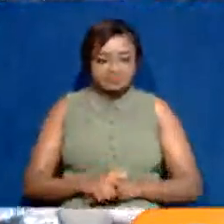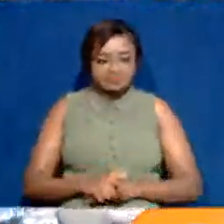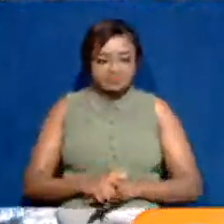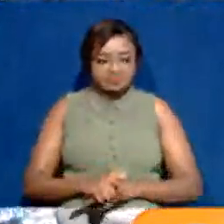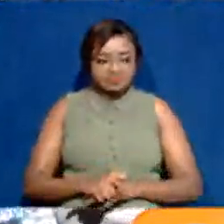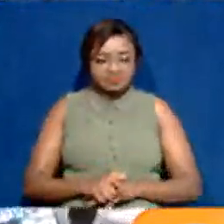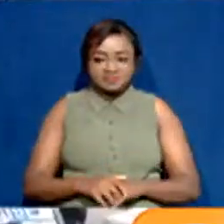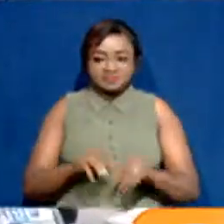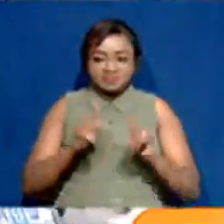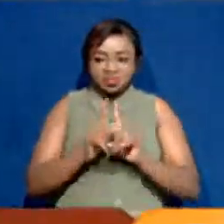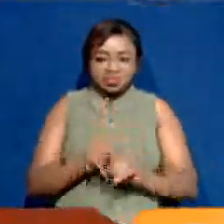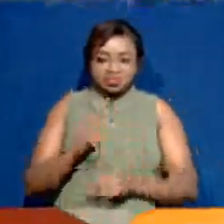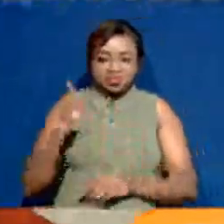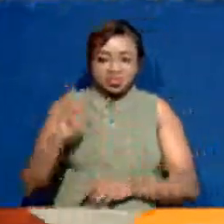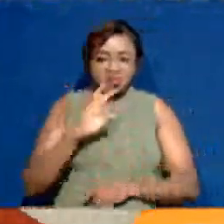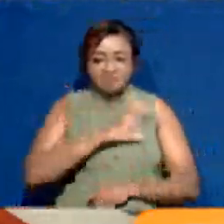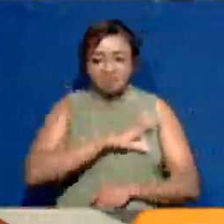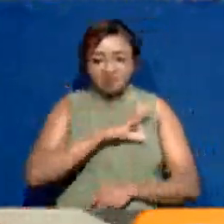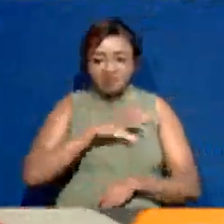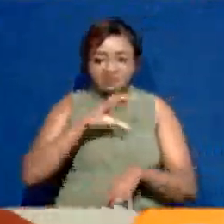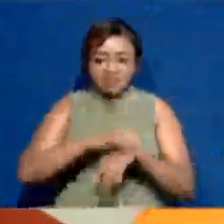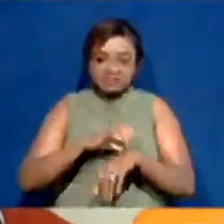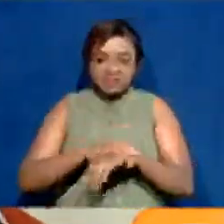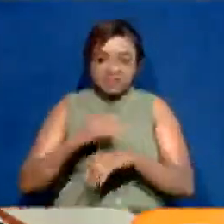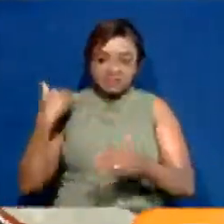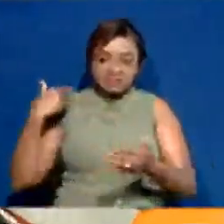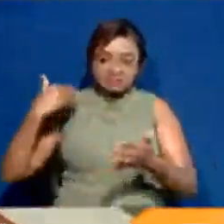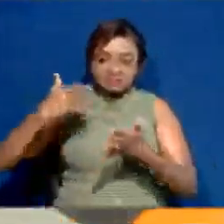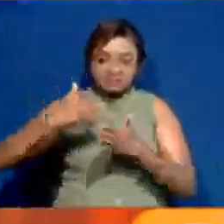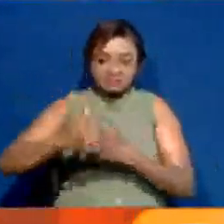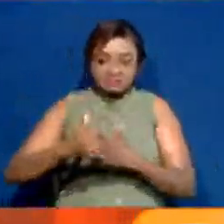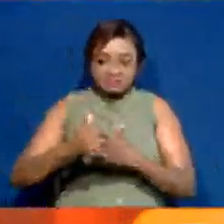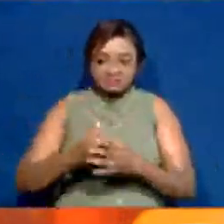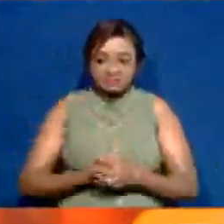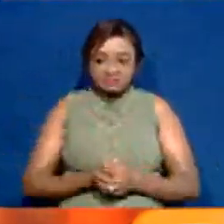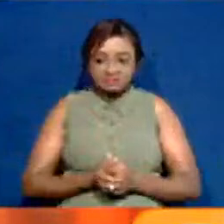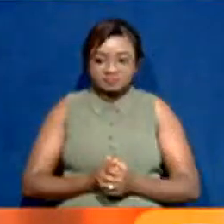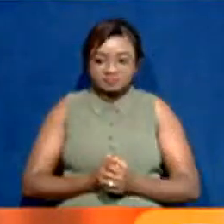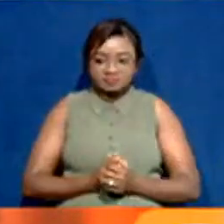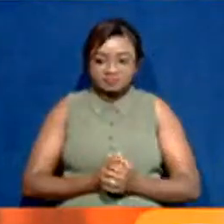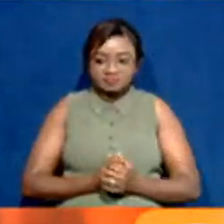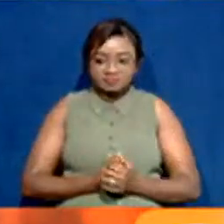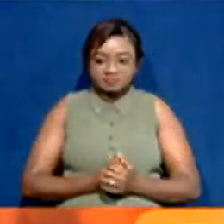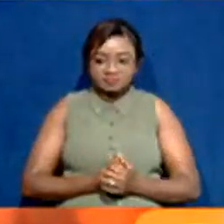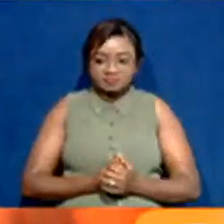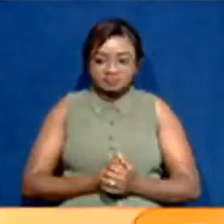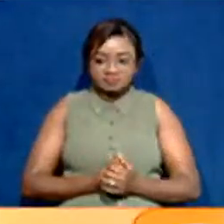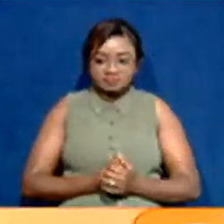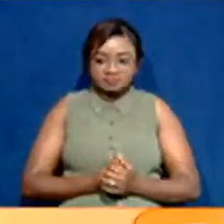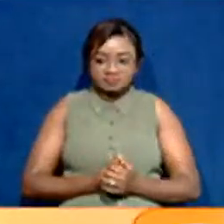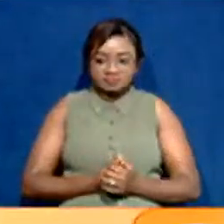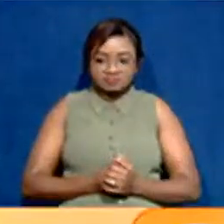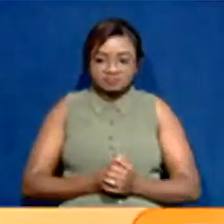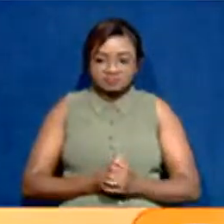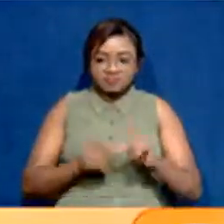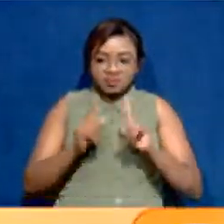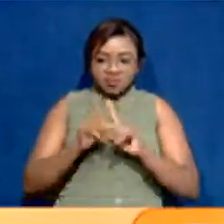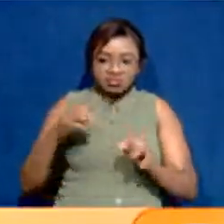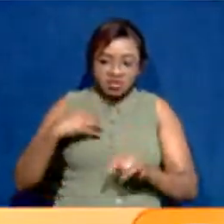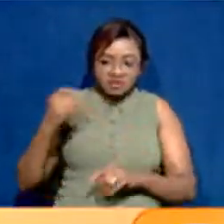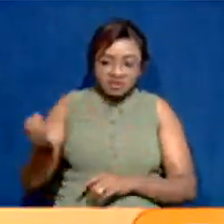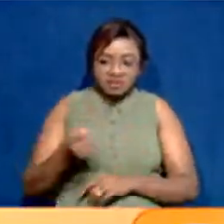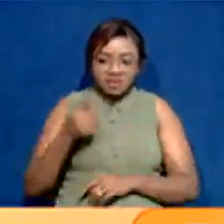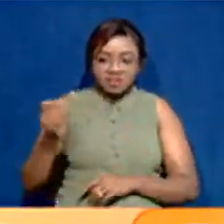venture, their profits have been dwindling over time due to high running costs. Vile mafuta imekuwa ikiongezeka